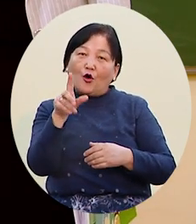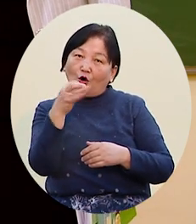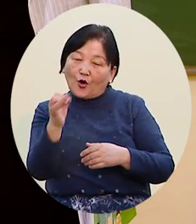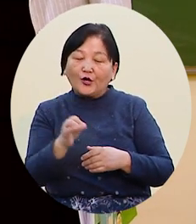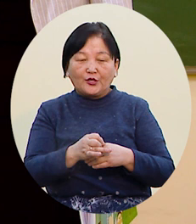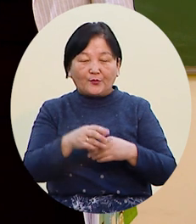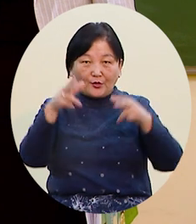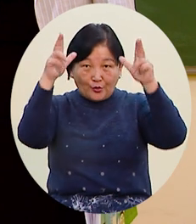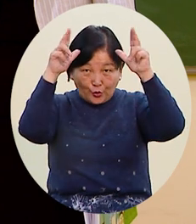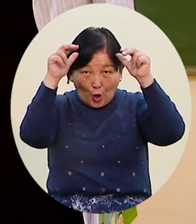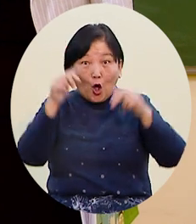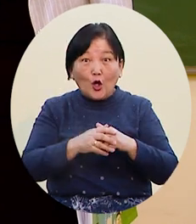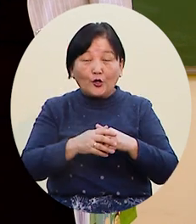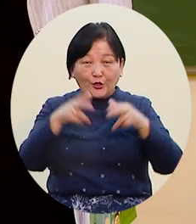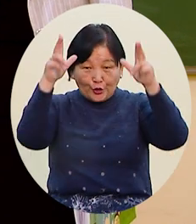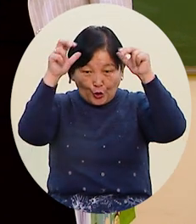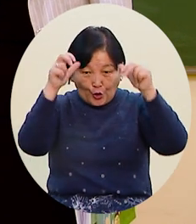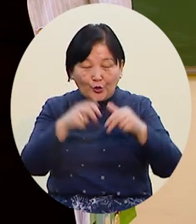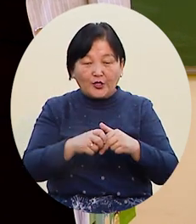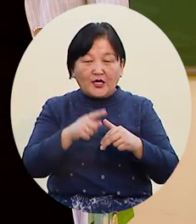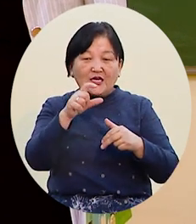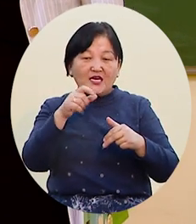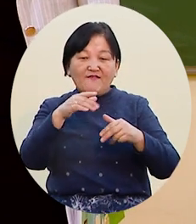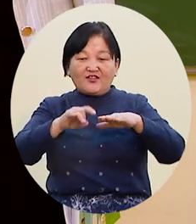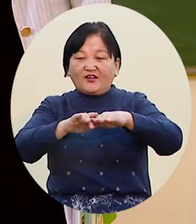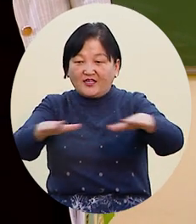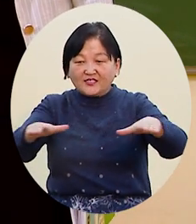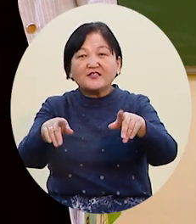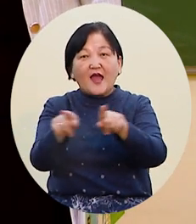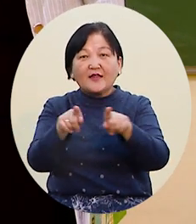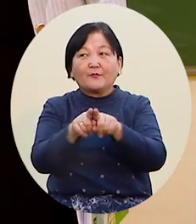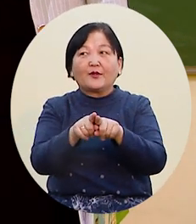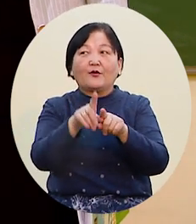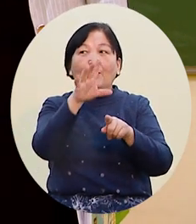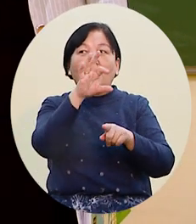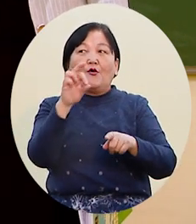өгүүлж байгаа. Энэ нь бол одоо хэвтэр хэвтэш гэж ойлгож болох нэ. За, оодрох гэдэг үг байгаа.